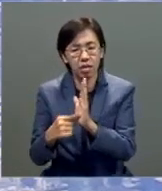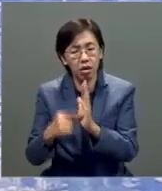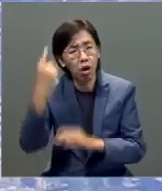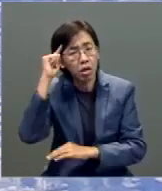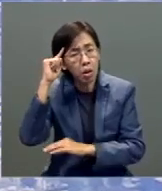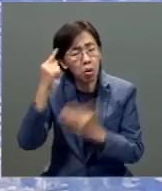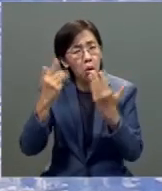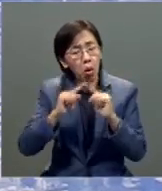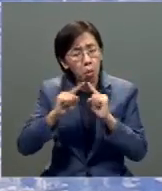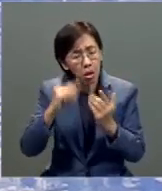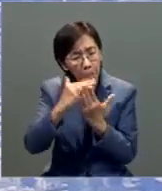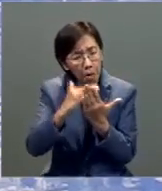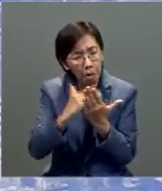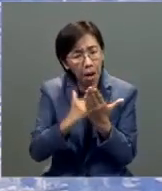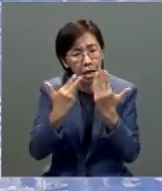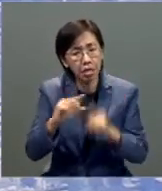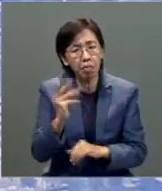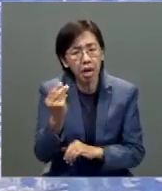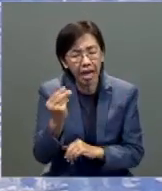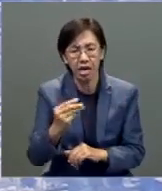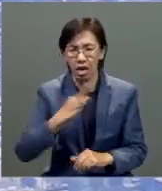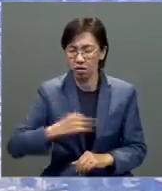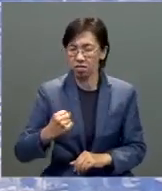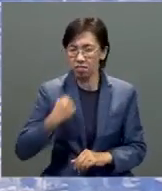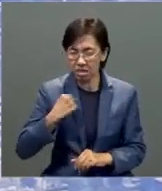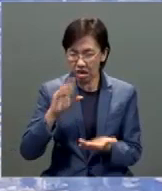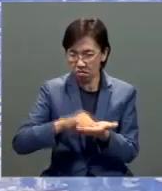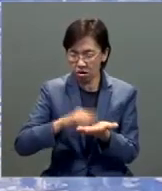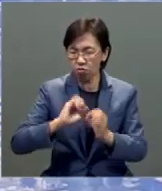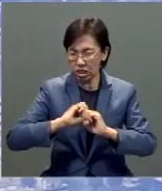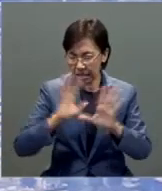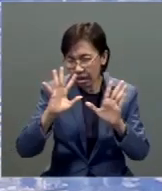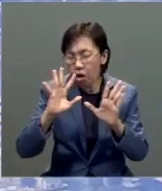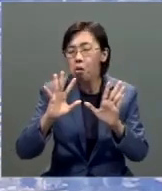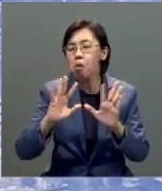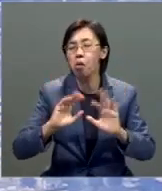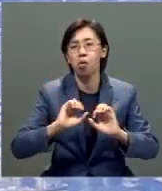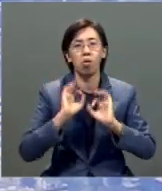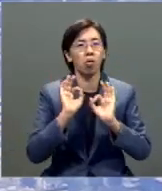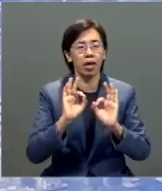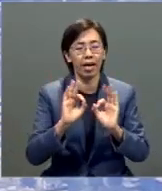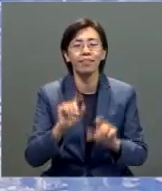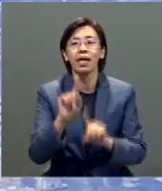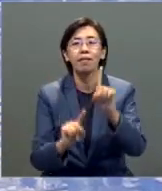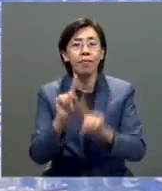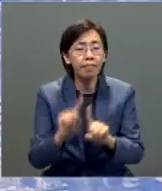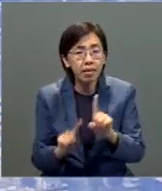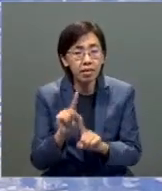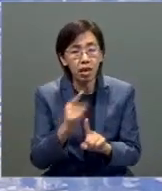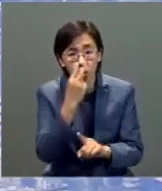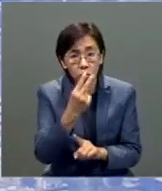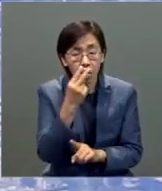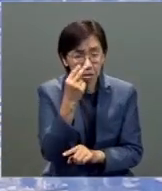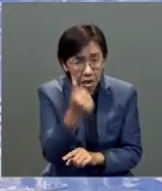จะต้องเร่งรีบอะไรยังไงให้มั่นใจแล้วค่อยๆเปิดเสร็จแล้วก็มีการประเมินเสร็จแล้วถ้าดี